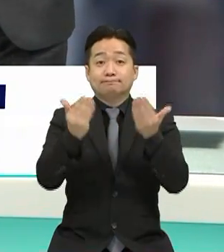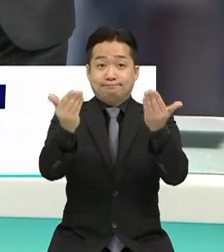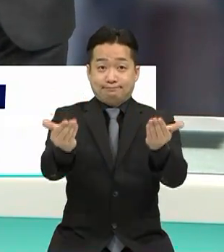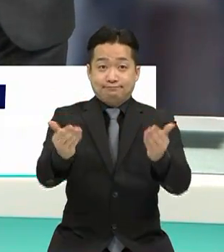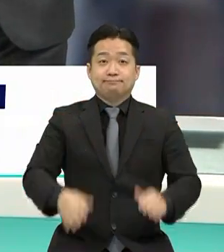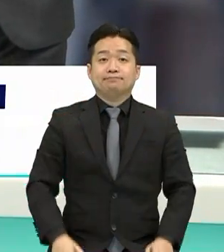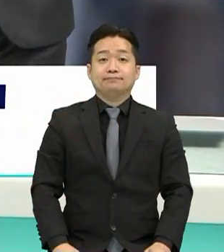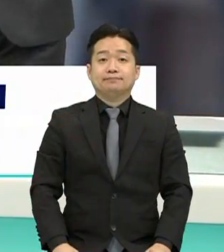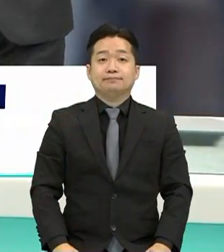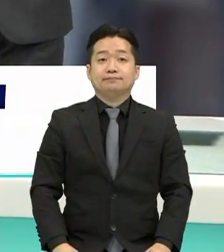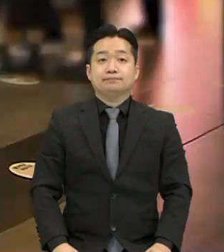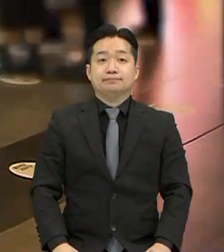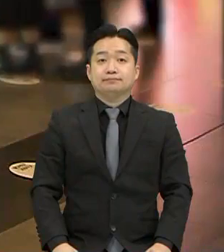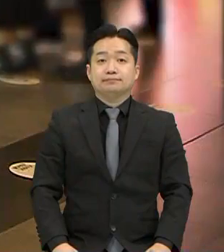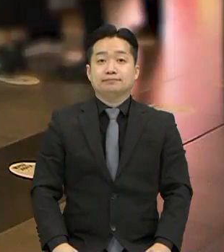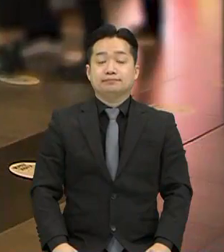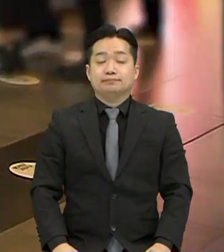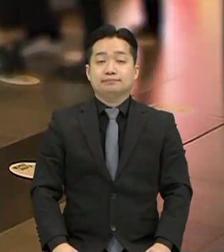설명하겠습니다.